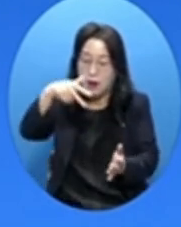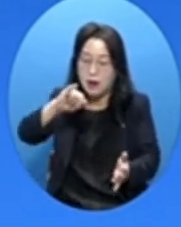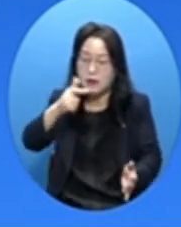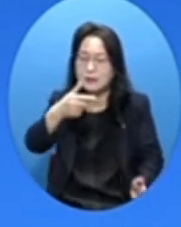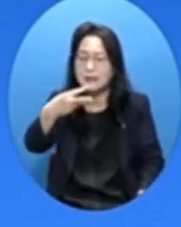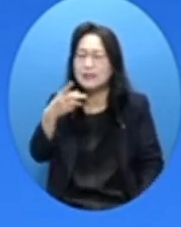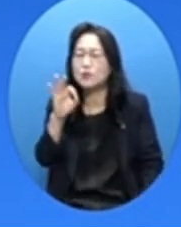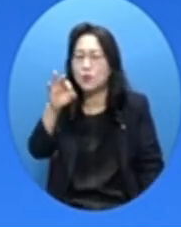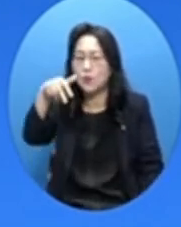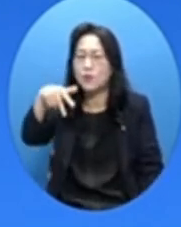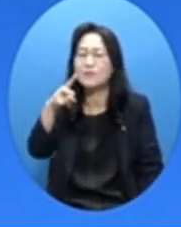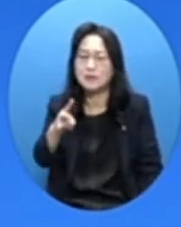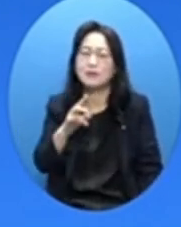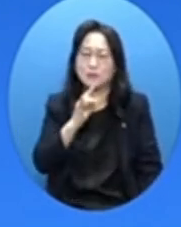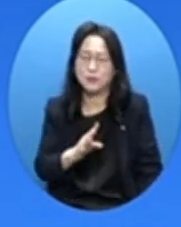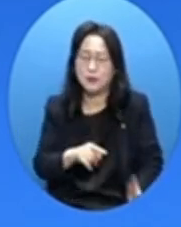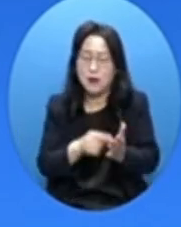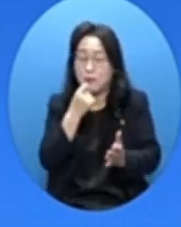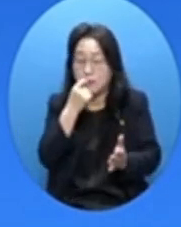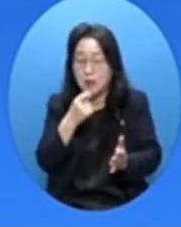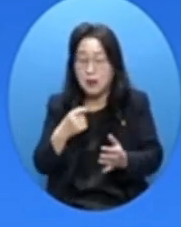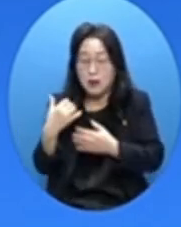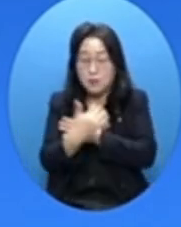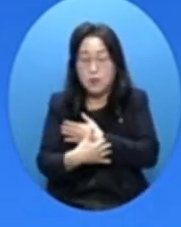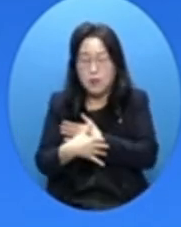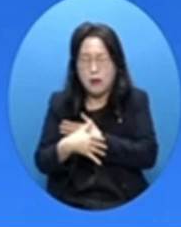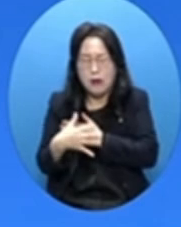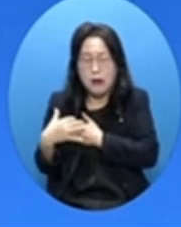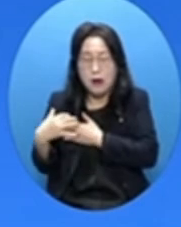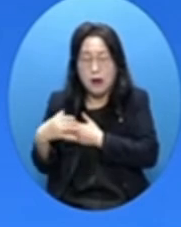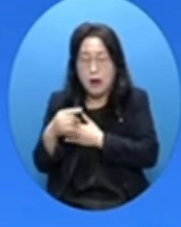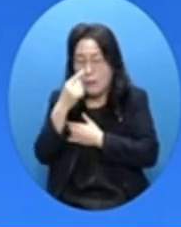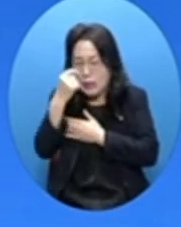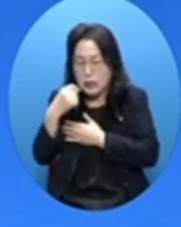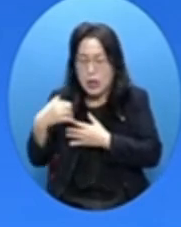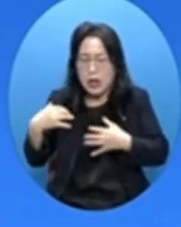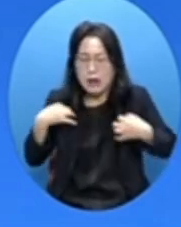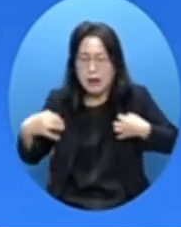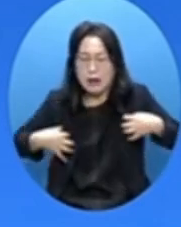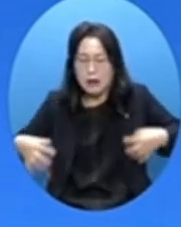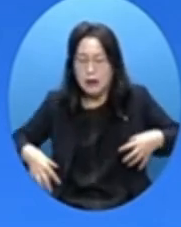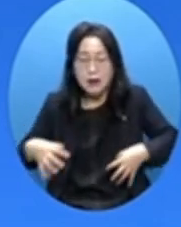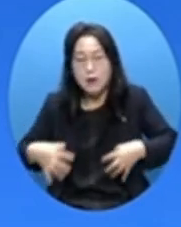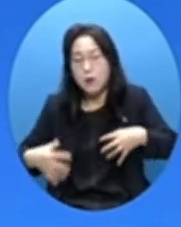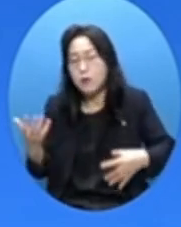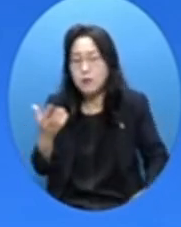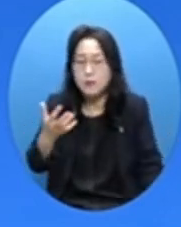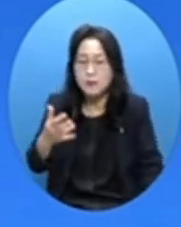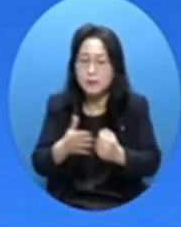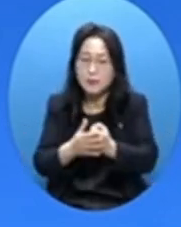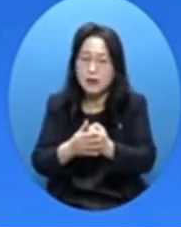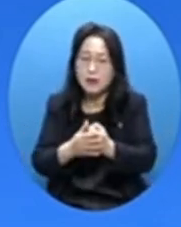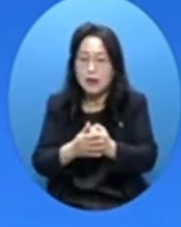뭘먹지 록 아파서 넌 온 몸을 움직이지 못하게 되니까 부결 저랬다가 교회를 사임하고